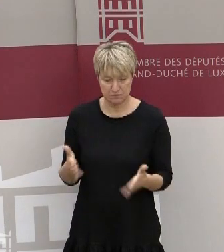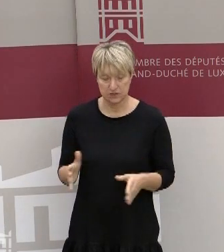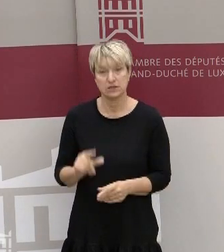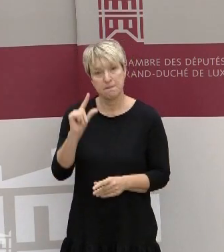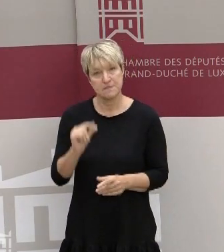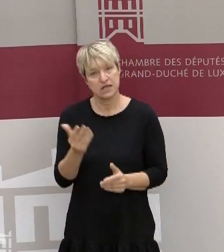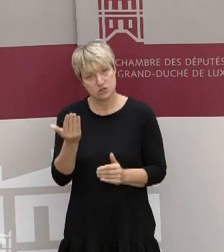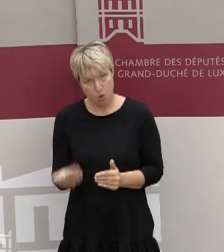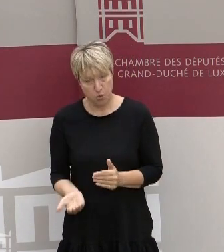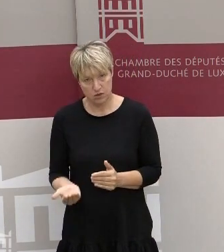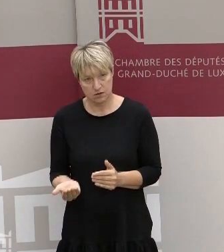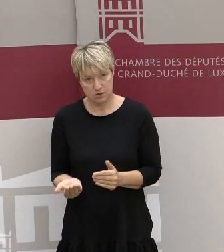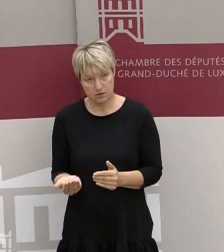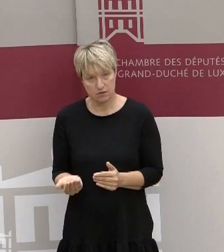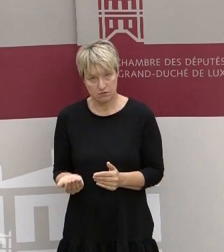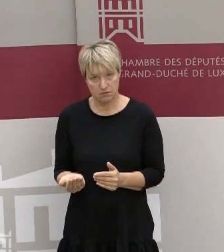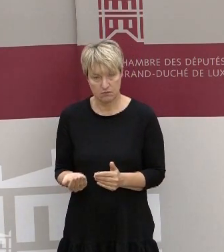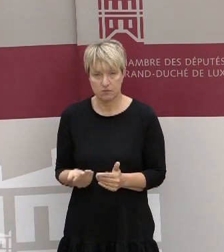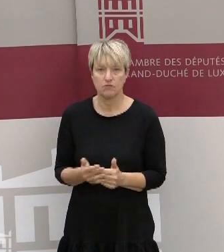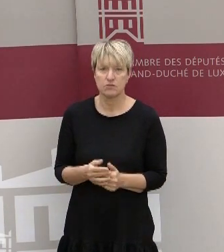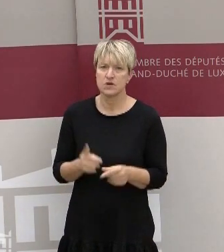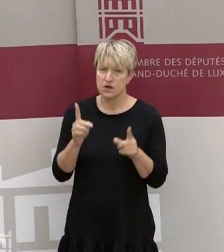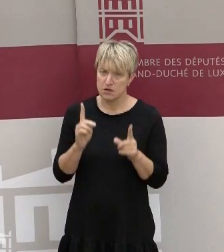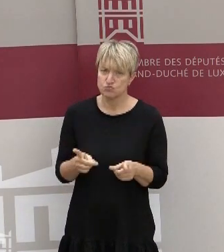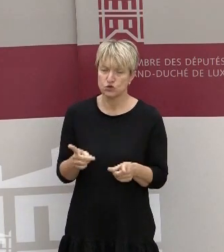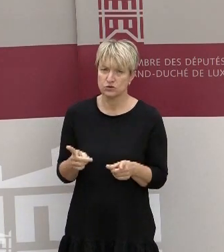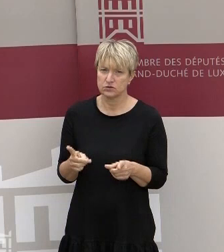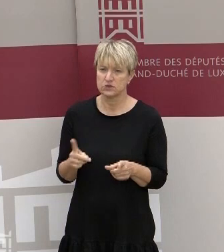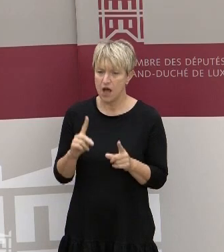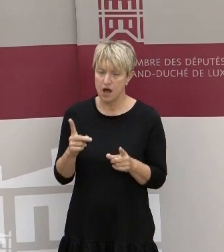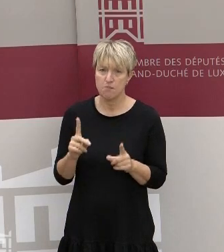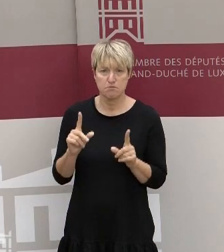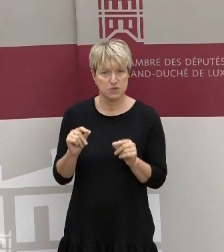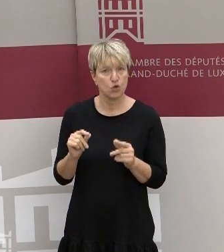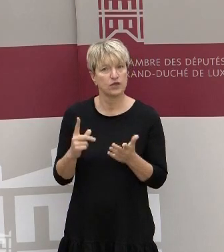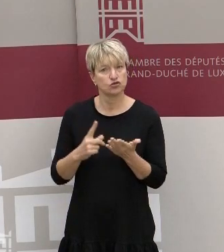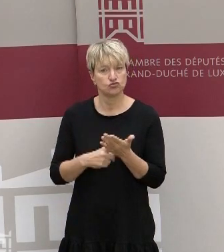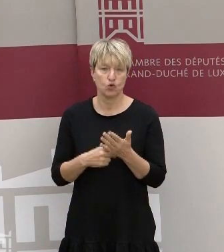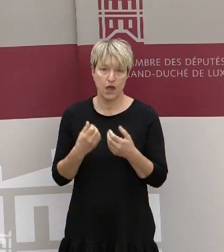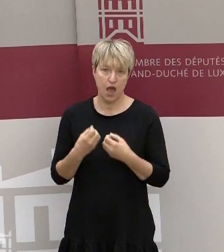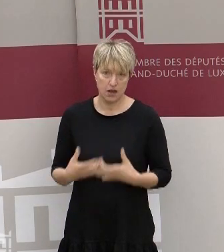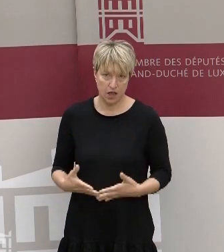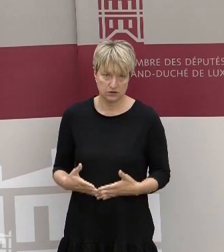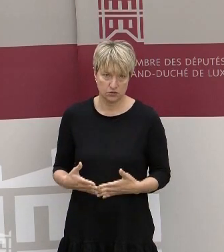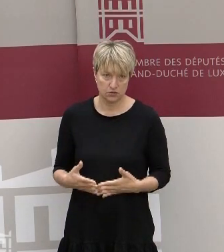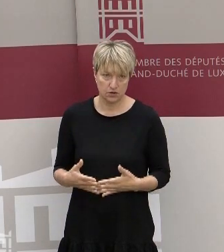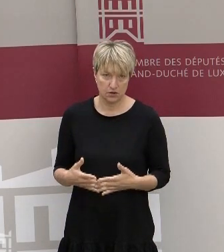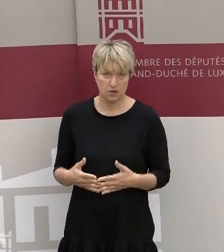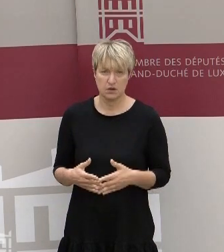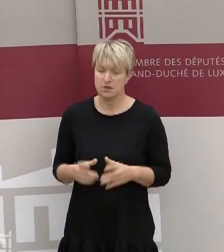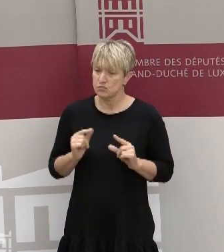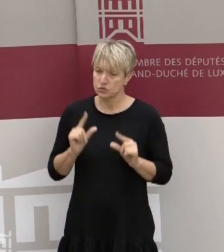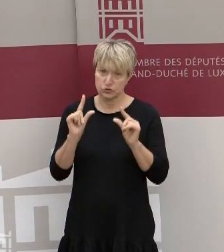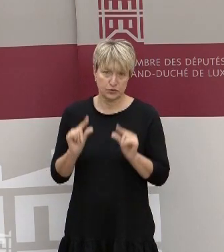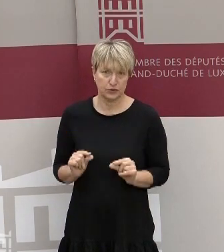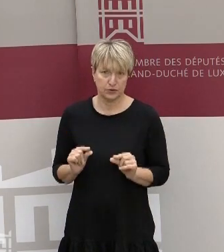Ahn steuerlich entlastet gehen. Für das Risiko von den Working Poor so klein wie möglich zu halten. Die Regierung hat an